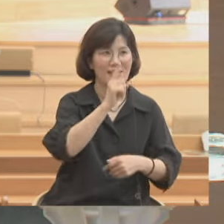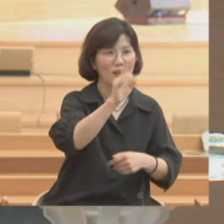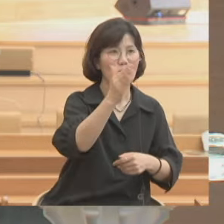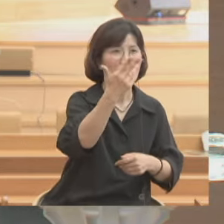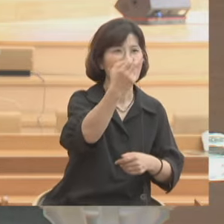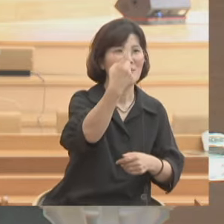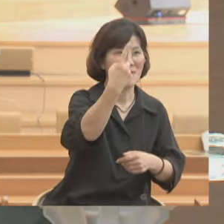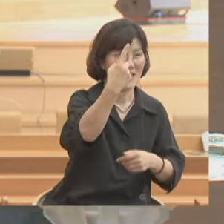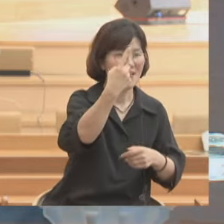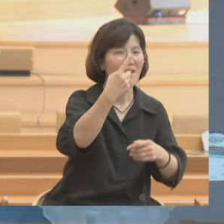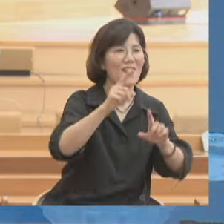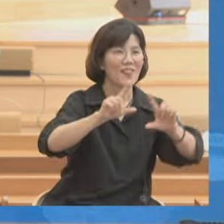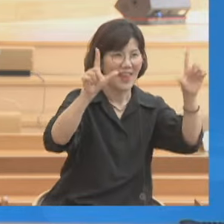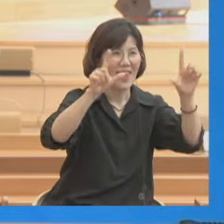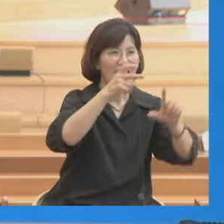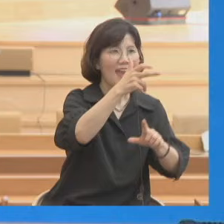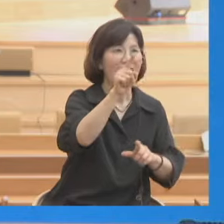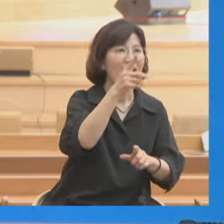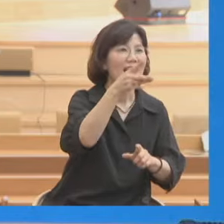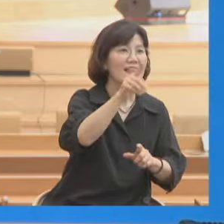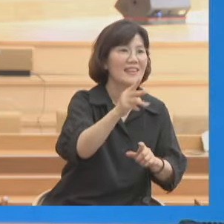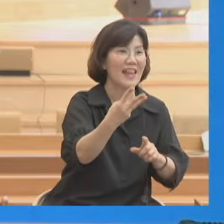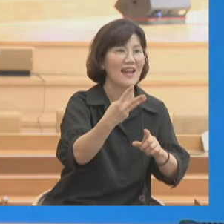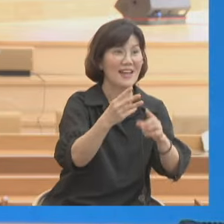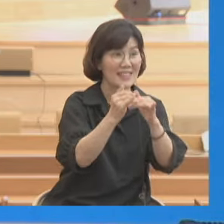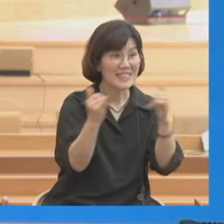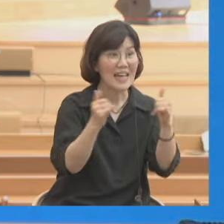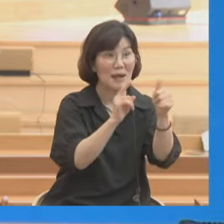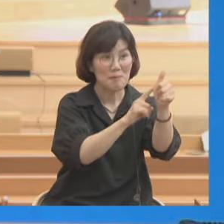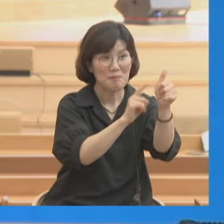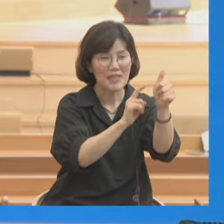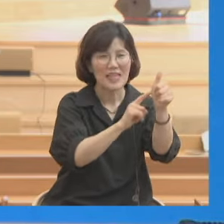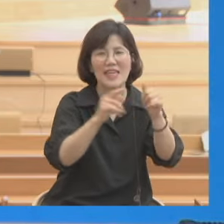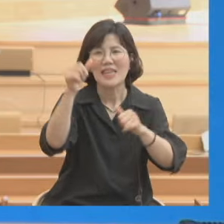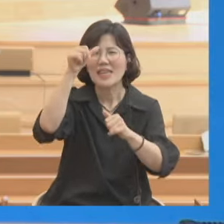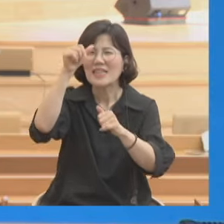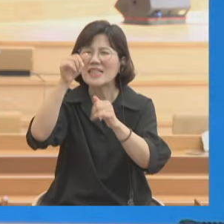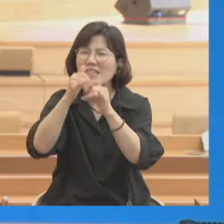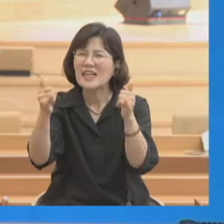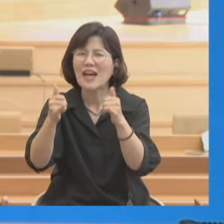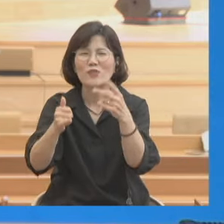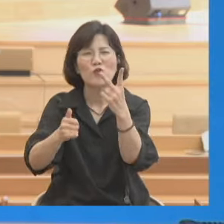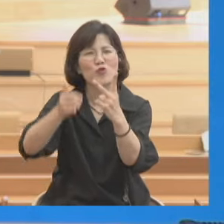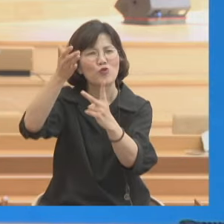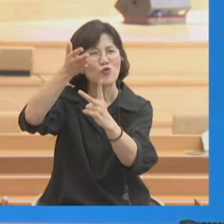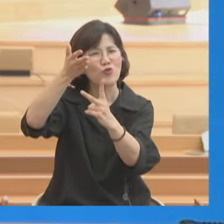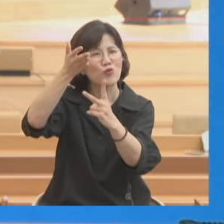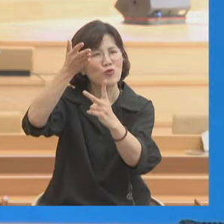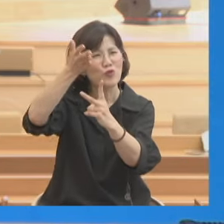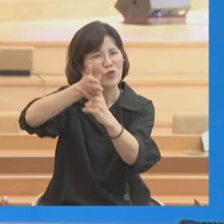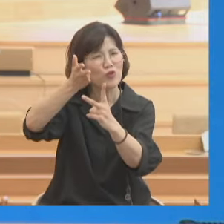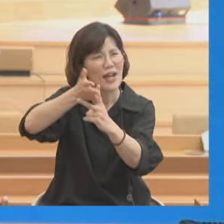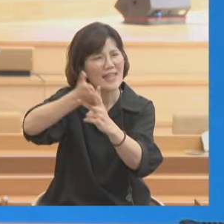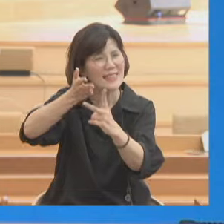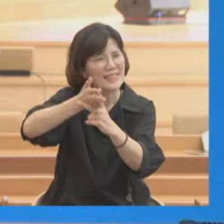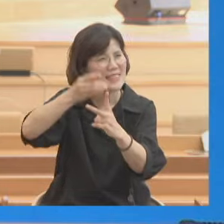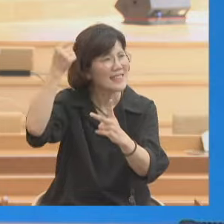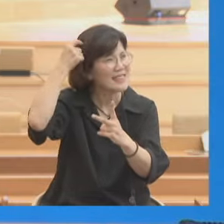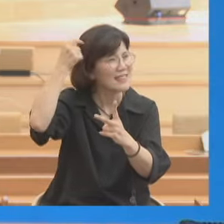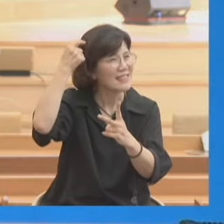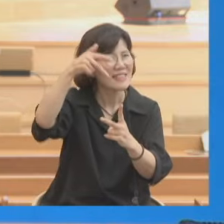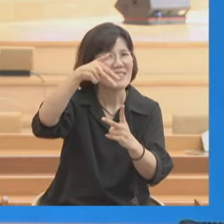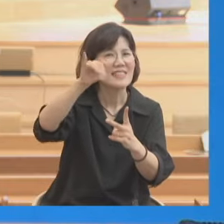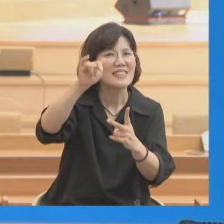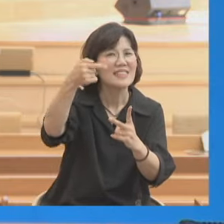1971년도 카테리나 사람이 인간에겐 두 종류의 지능이 있다. 그렇게 말합니다. 하나는 유동성 지능, 하나는 결정성